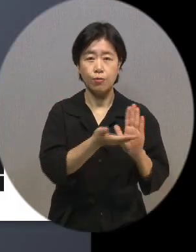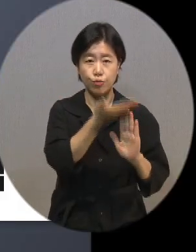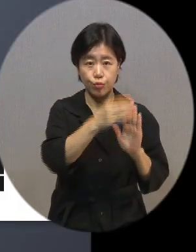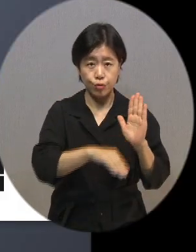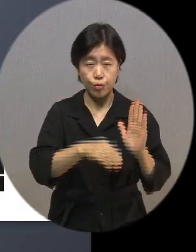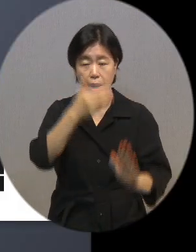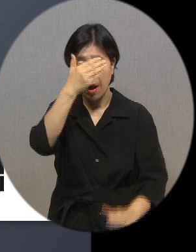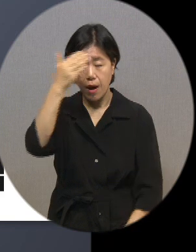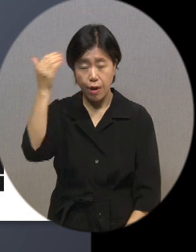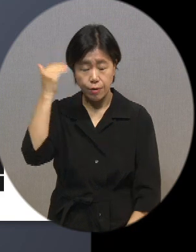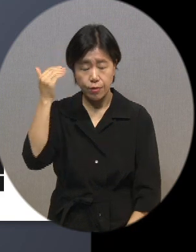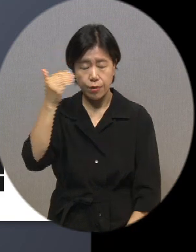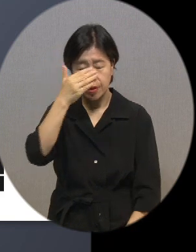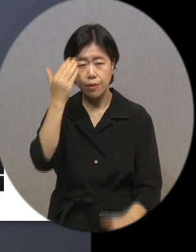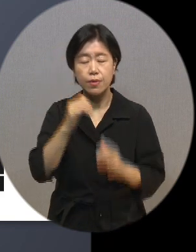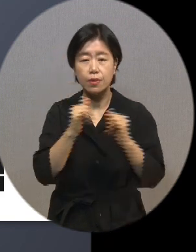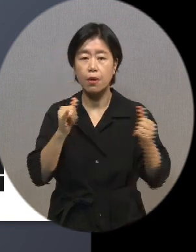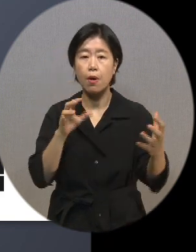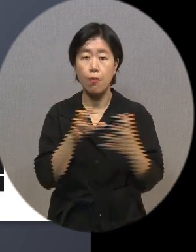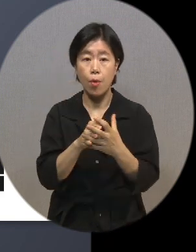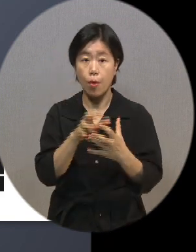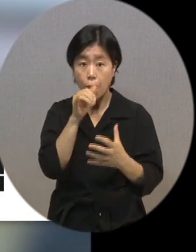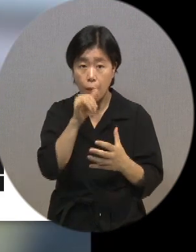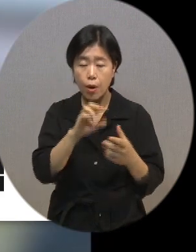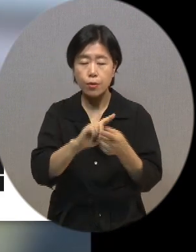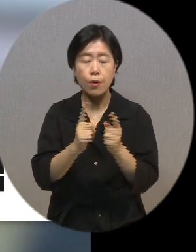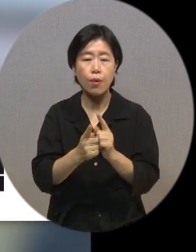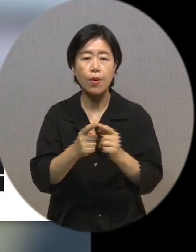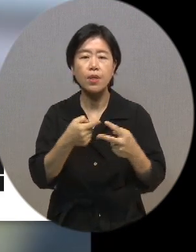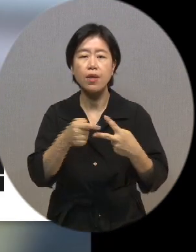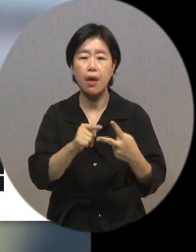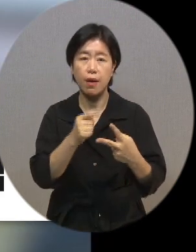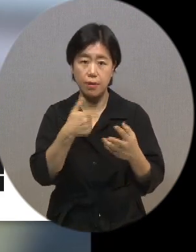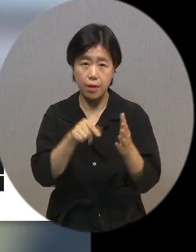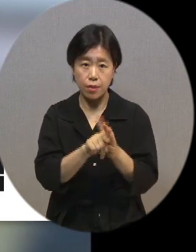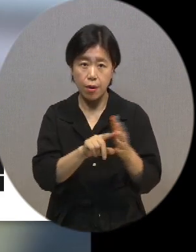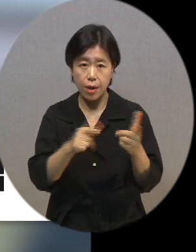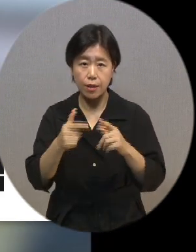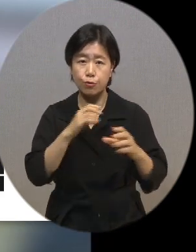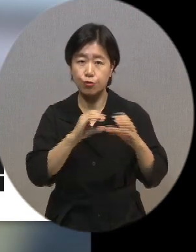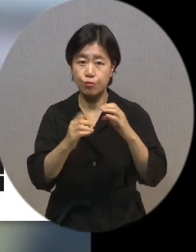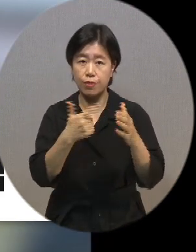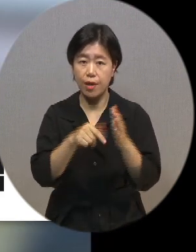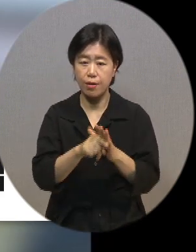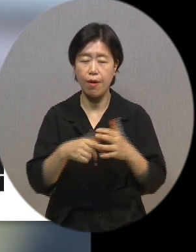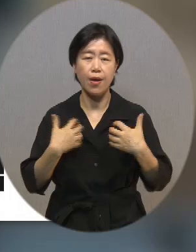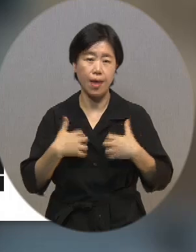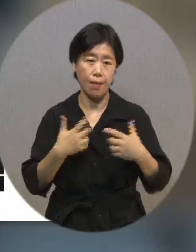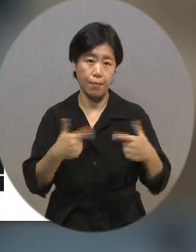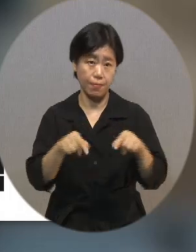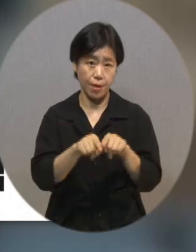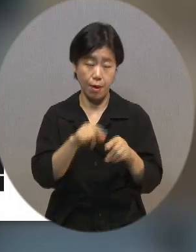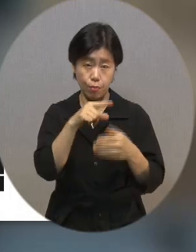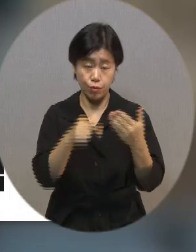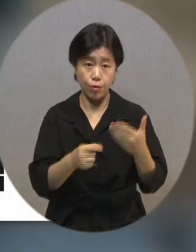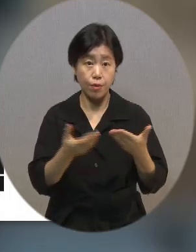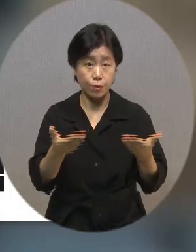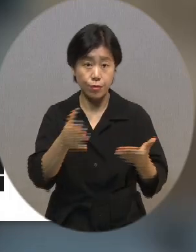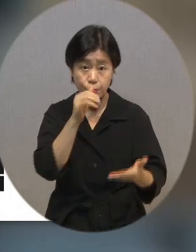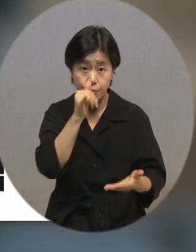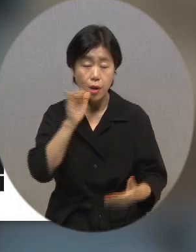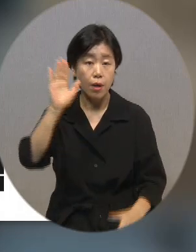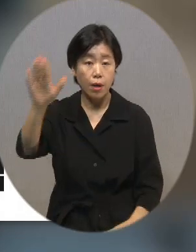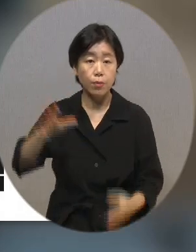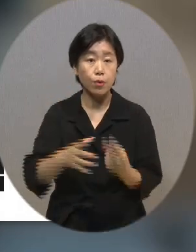남한 청년들이 서로 이해하고 화합할 수 있도록 의사소통 게임 등 다양한 프로그램을 진행해 통일 미래를 함께